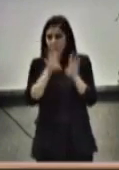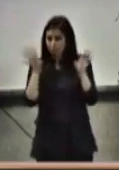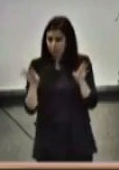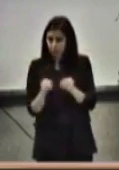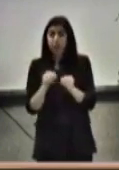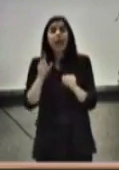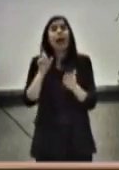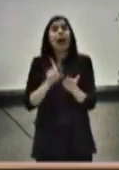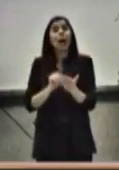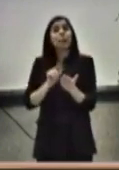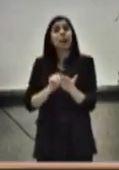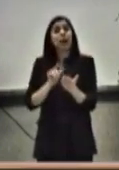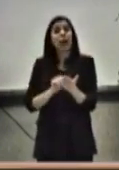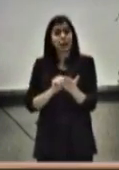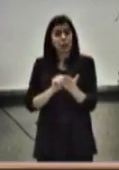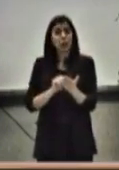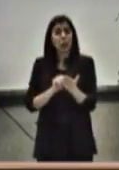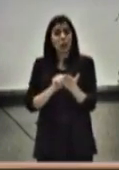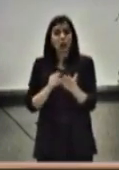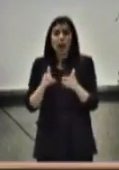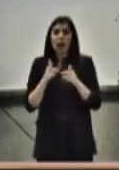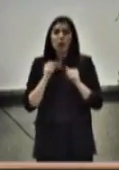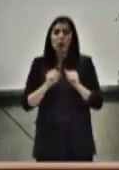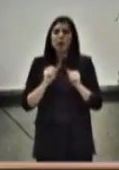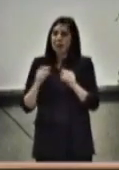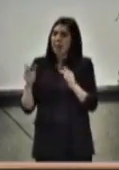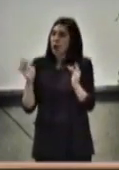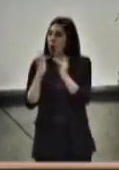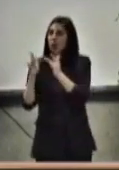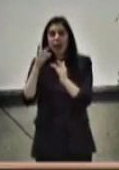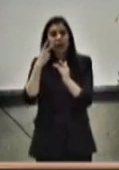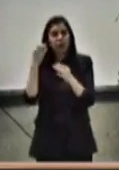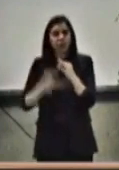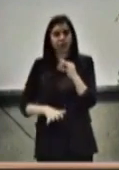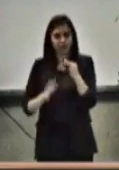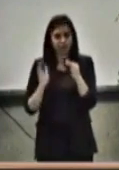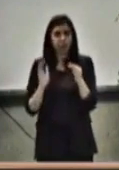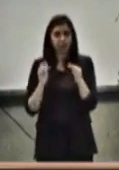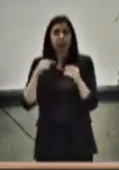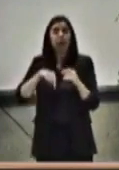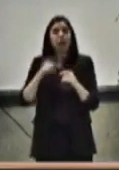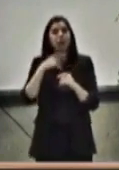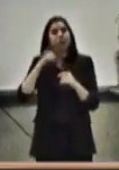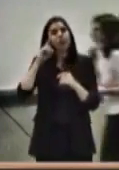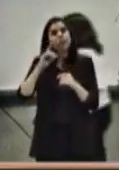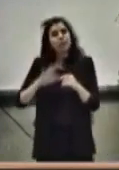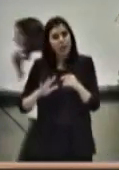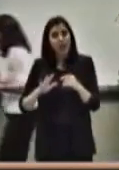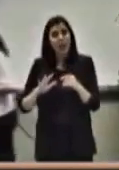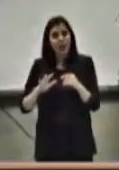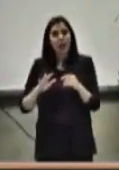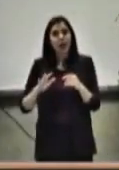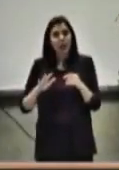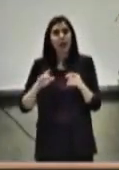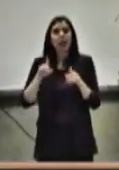app ti riduce i tempi nel tracciare i contatti, diciamo così. E oggi sappiamo che, in base alle evidenze che sono state acquisite a